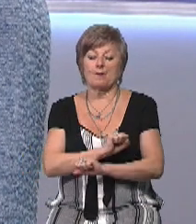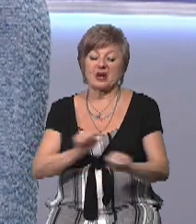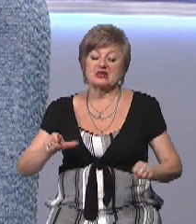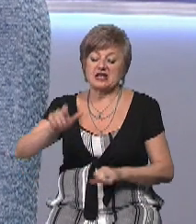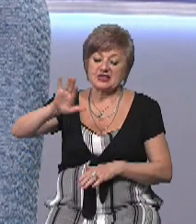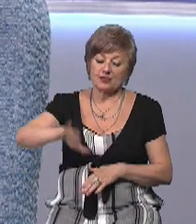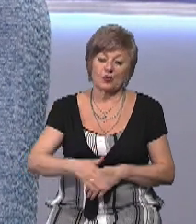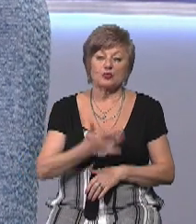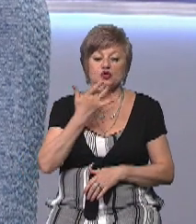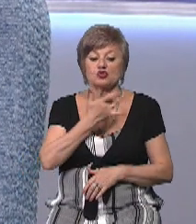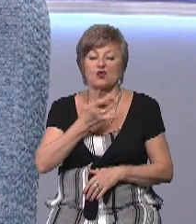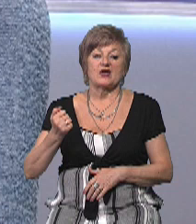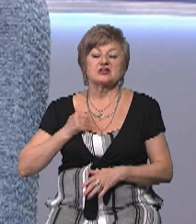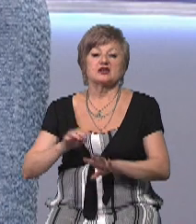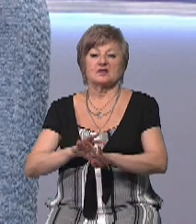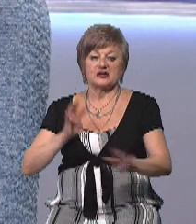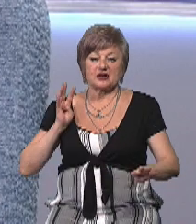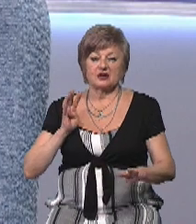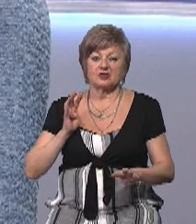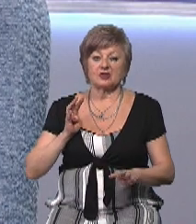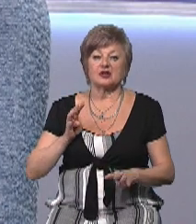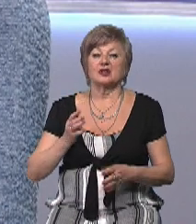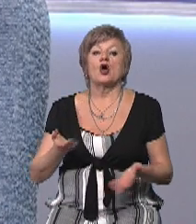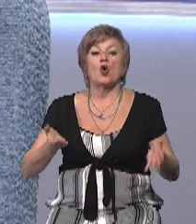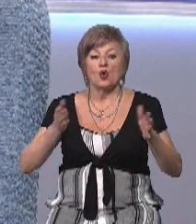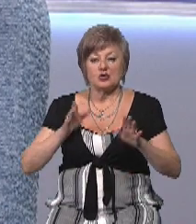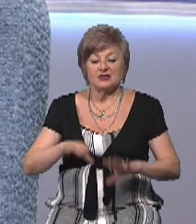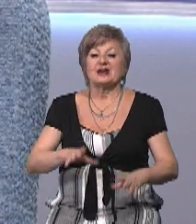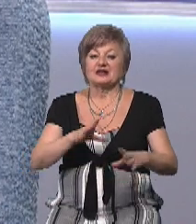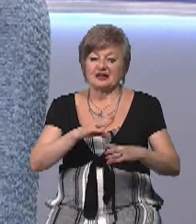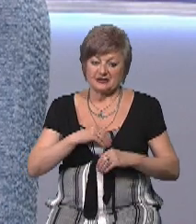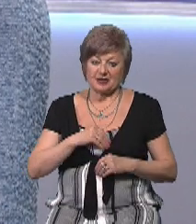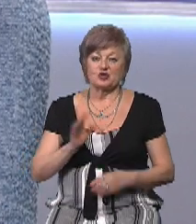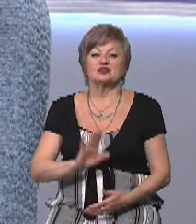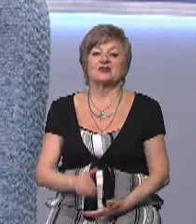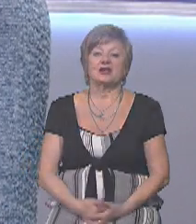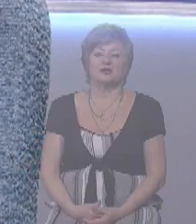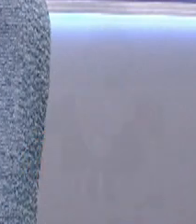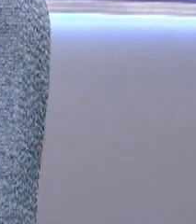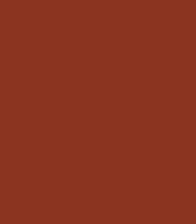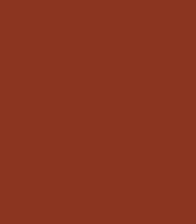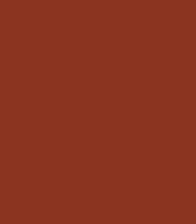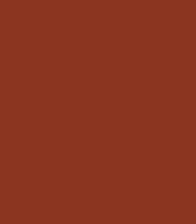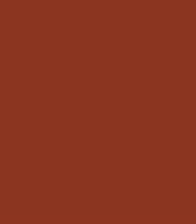Дніпро-ГЕСу радянськими військами. Дякую нашим телеглядачам, що ви залишаєтеся Суспільним. На все добре, до побачення.